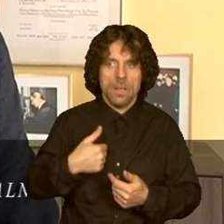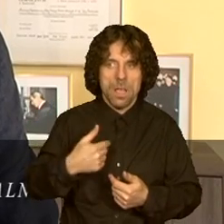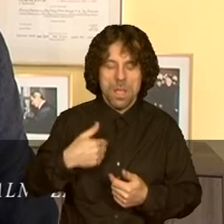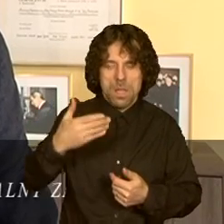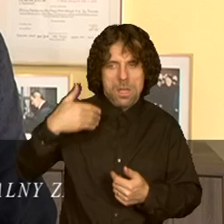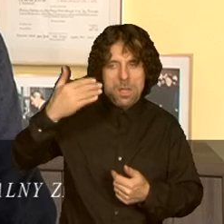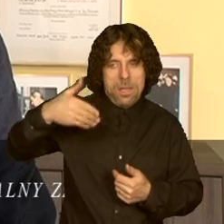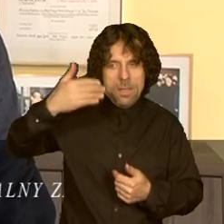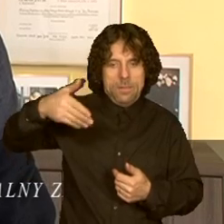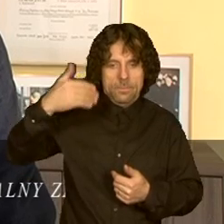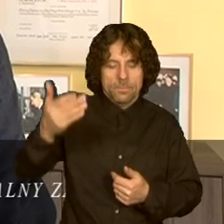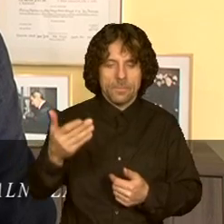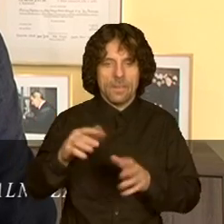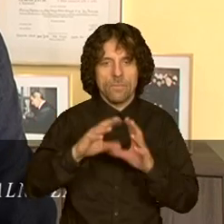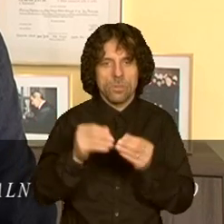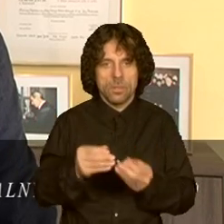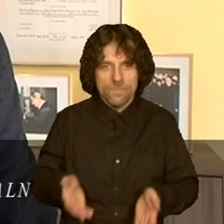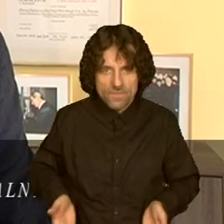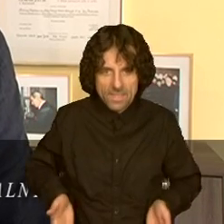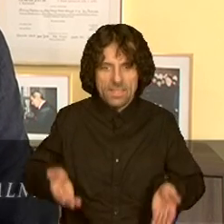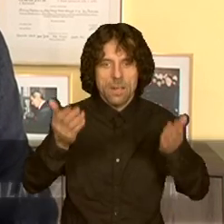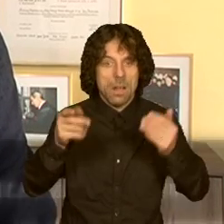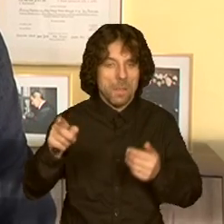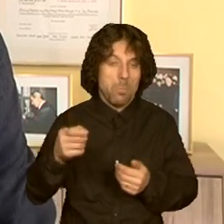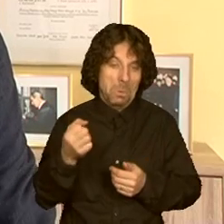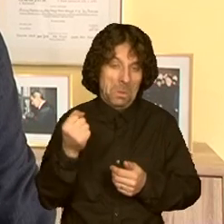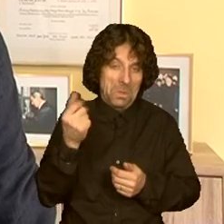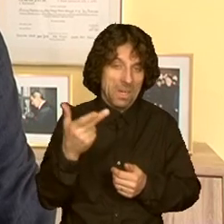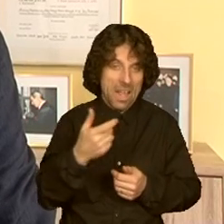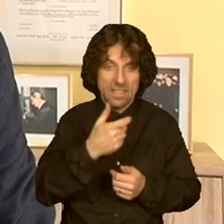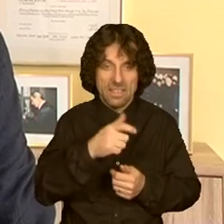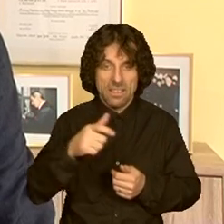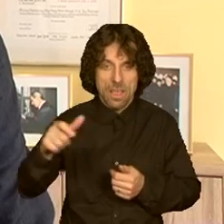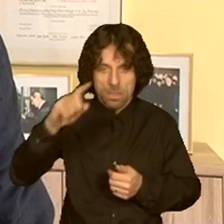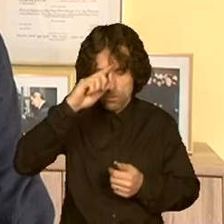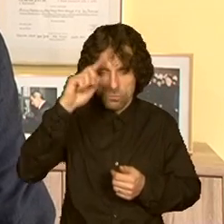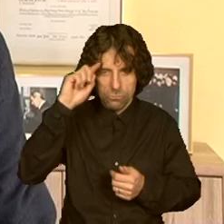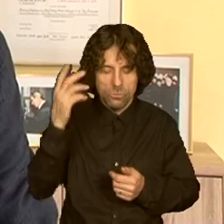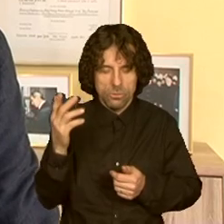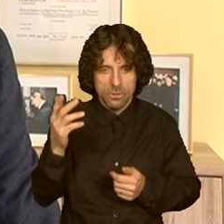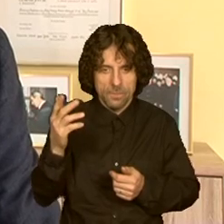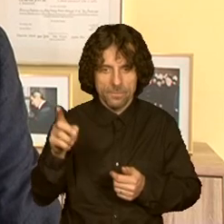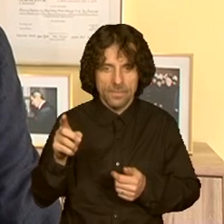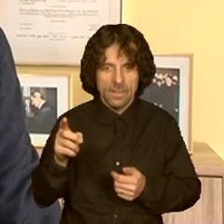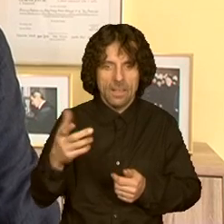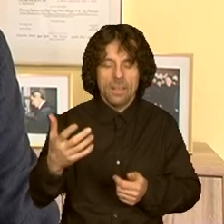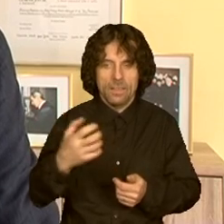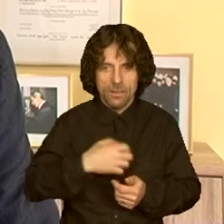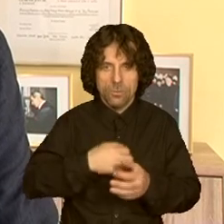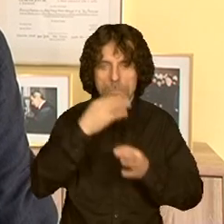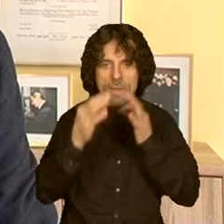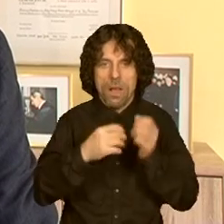Skończyła się ta laudacja tym, że wszyscy wstaliśmy, a było nas tam kilkaset chłopa. Odśpiewaliśmy